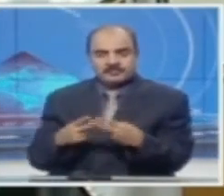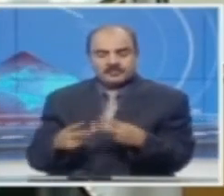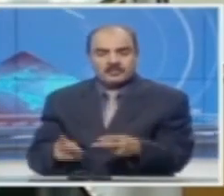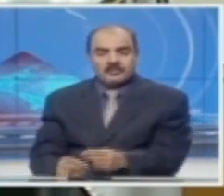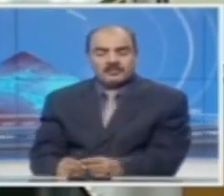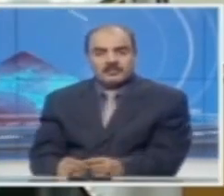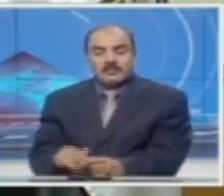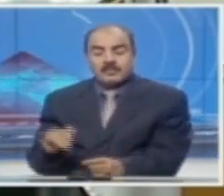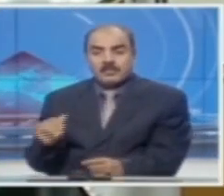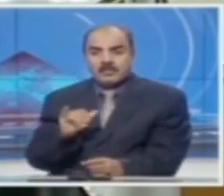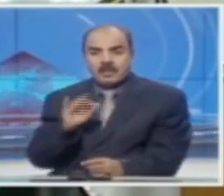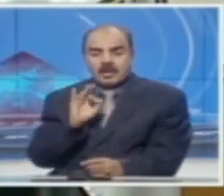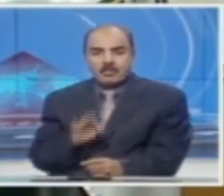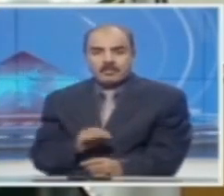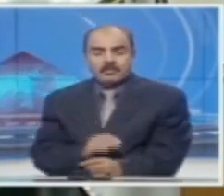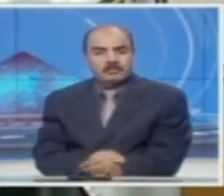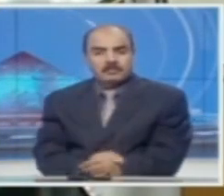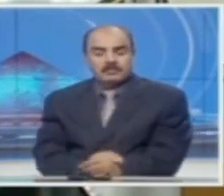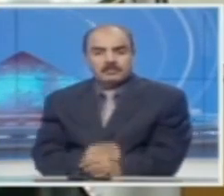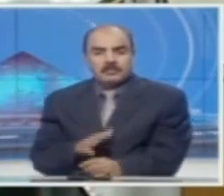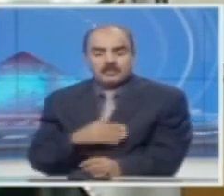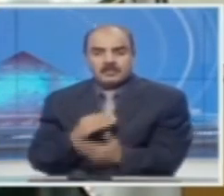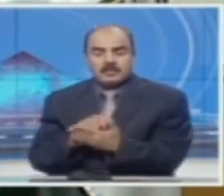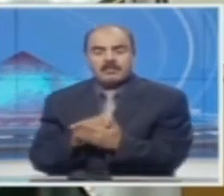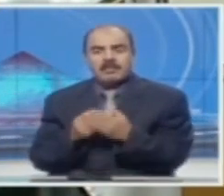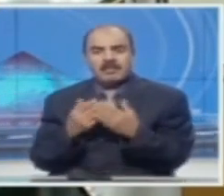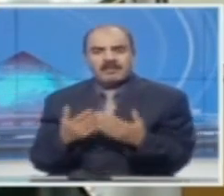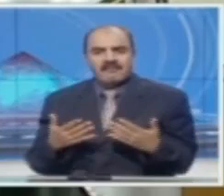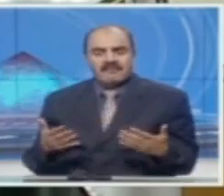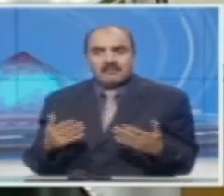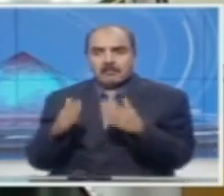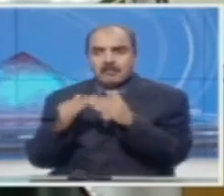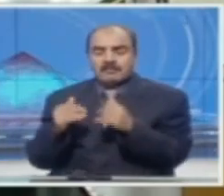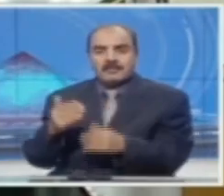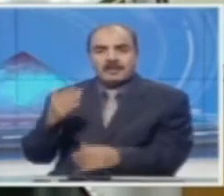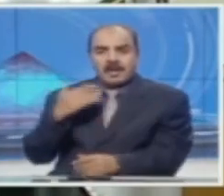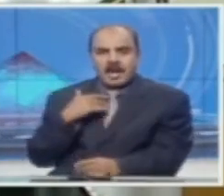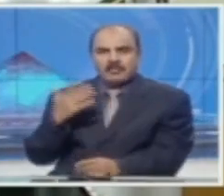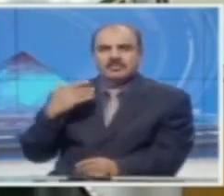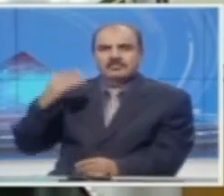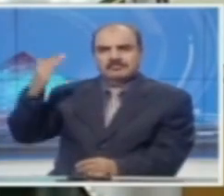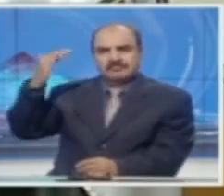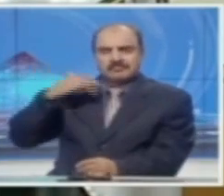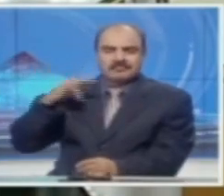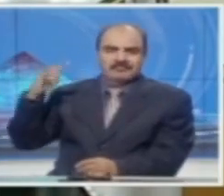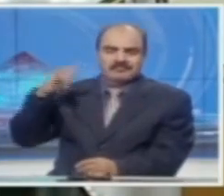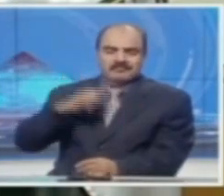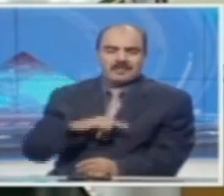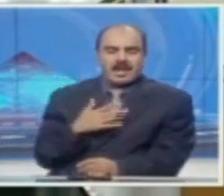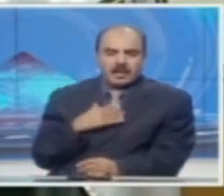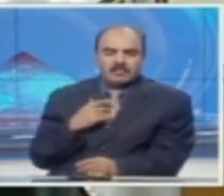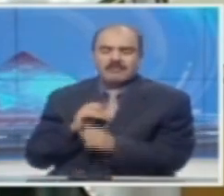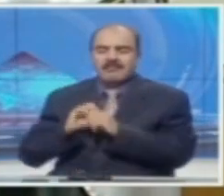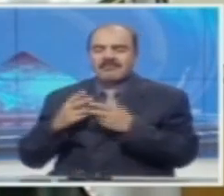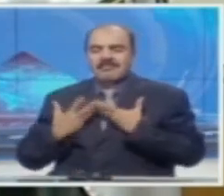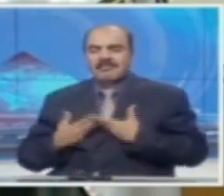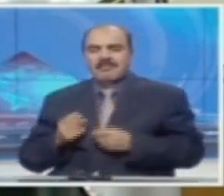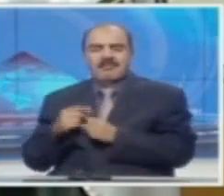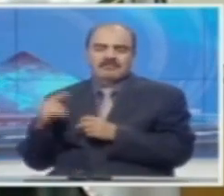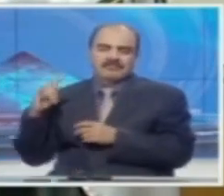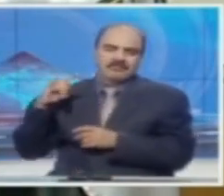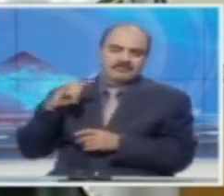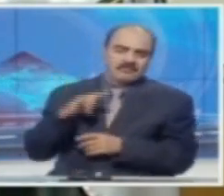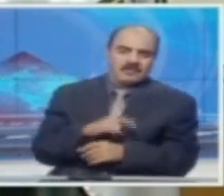أمر مهم أيضا يتعلق بمنح تيسيرات للمصريين بالخارج. ومن بين هذه التيسيرات ما كان